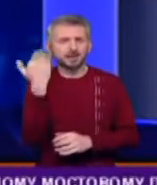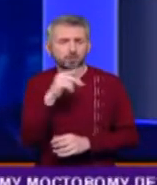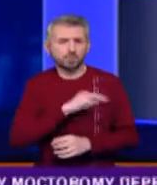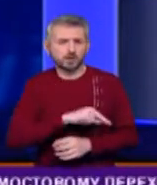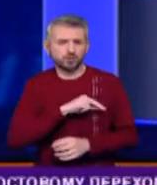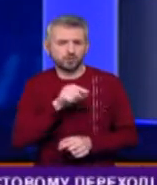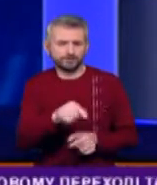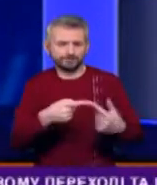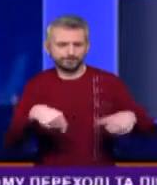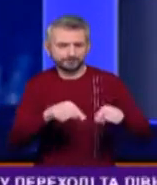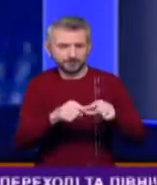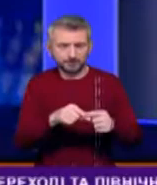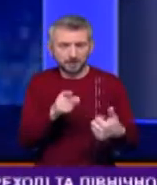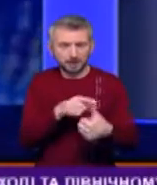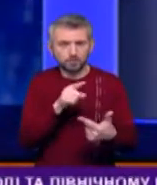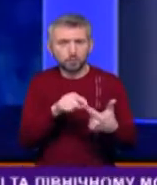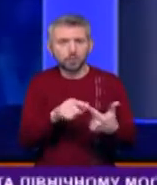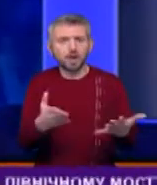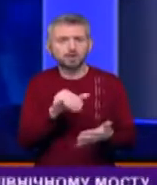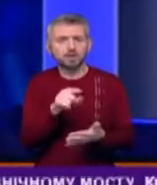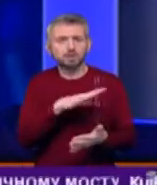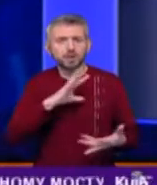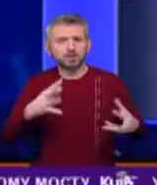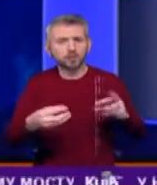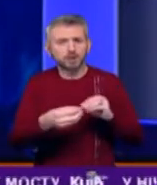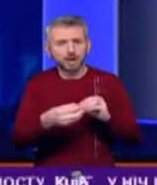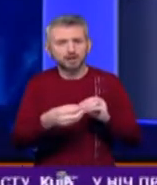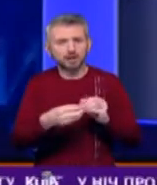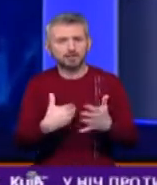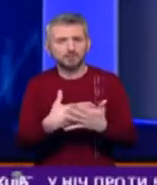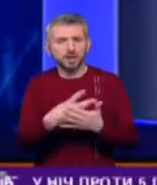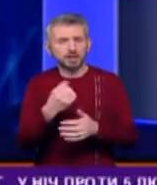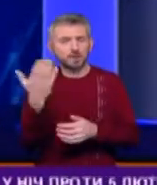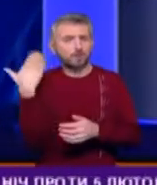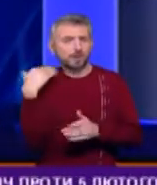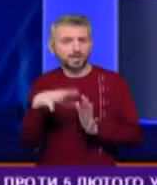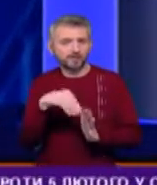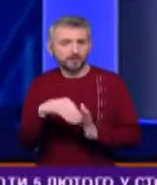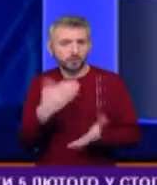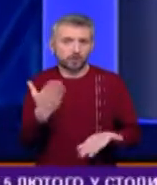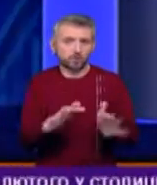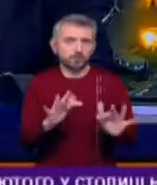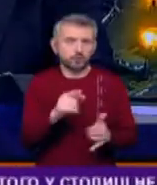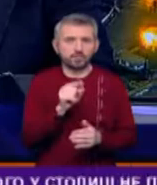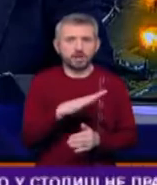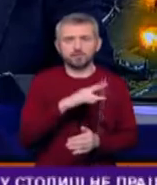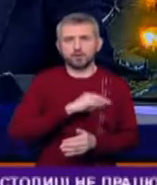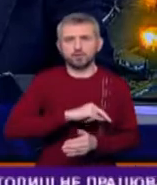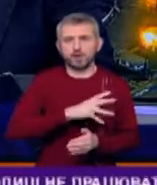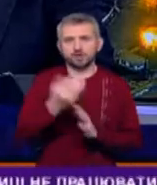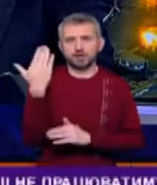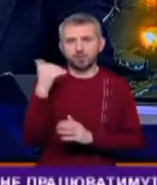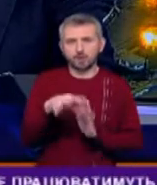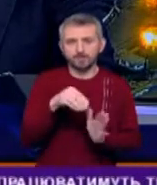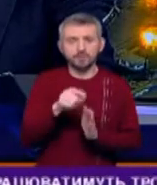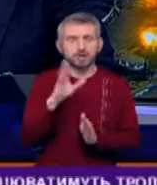на ринку. Раз. По-друге, які її були результати, скажімо, там, на попередніх виборах, якщо, не дай Бог, вона працювала ще й на попередніх